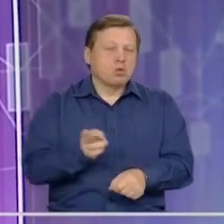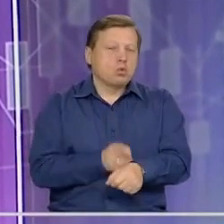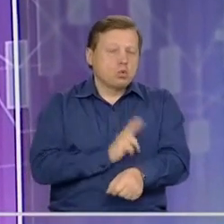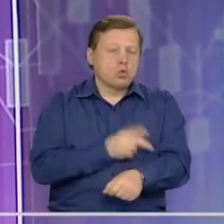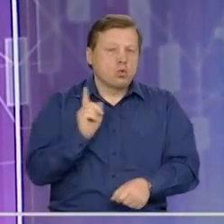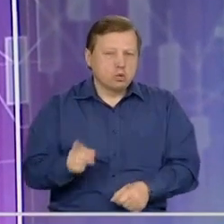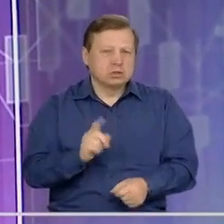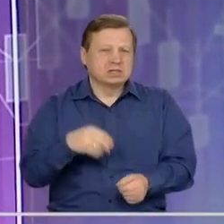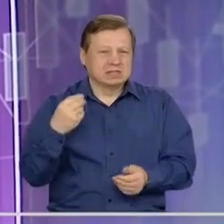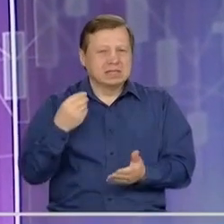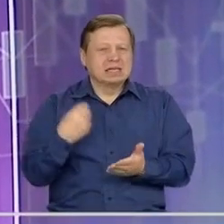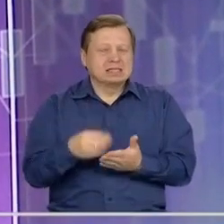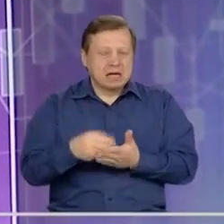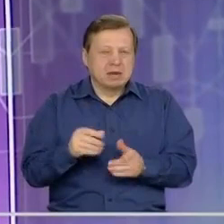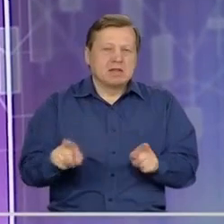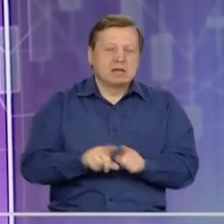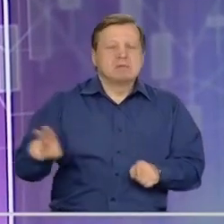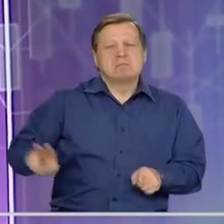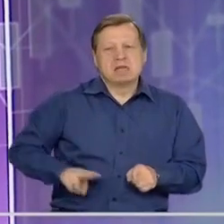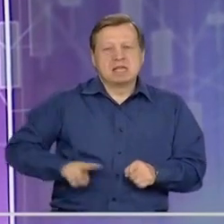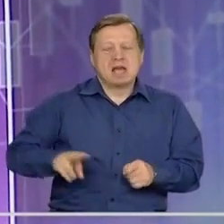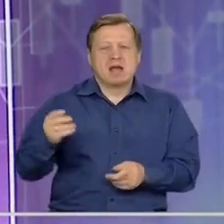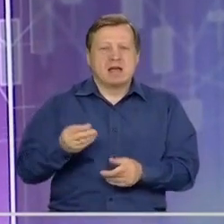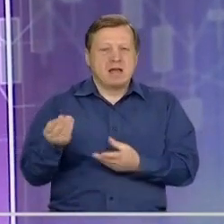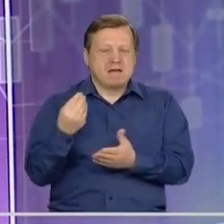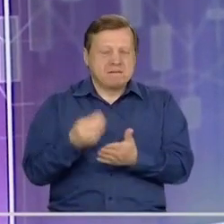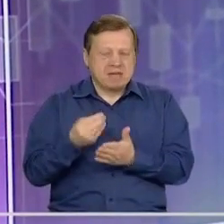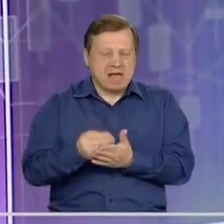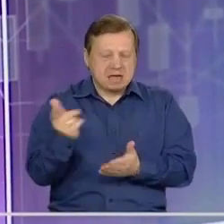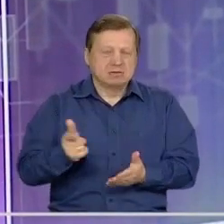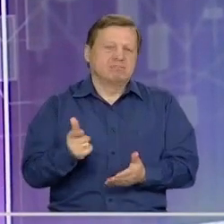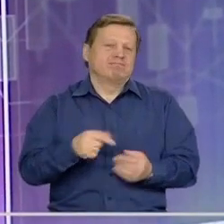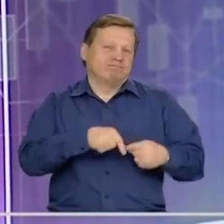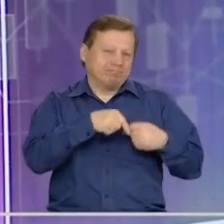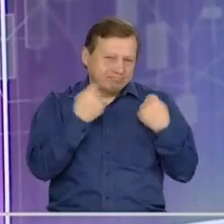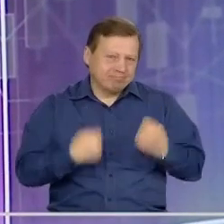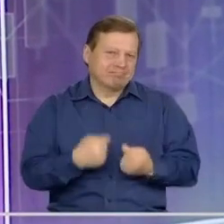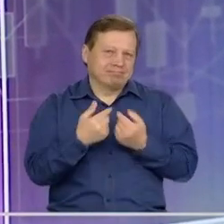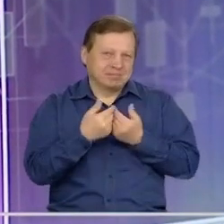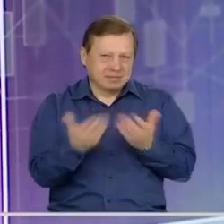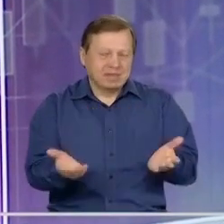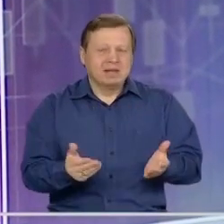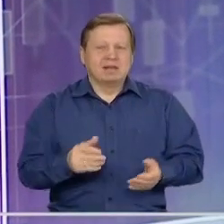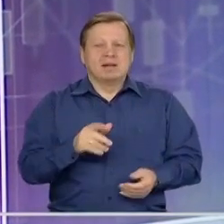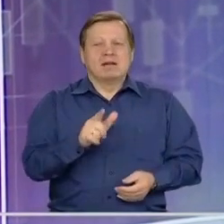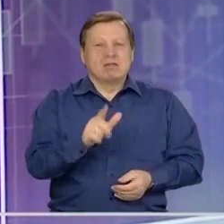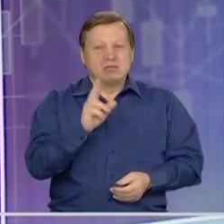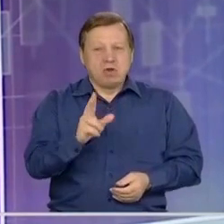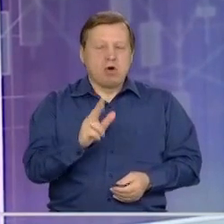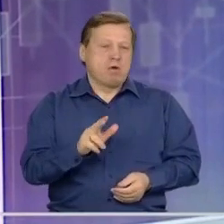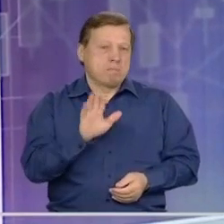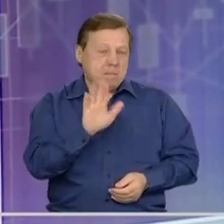skarbowi i przedstawiciele Ministerstwa Finansów także troszeczkę więcej serca okazali i okazało się, że ci z Państwa, którzy